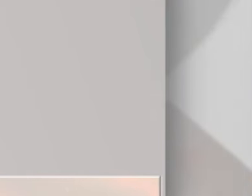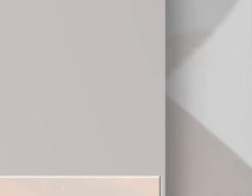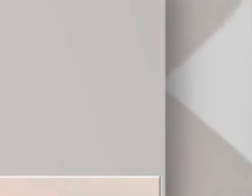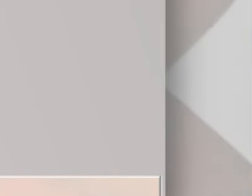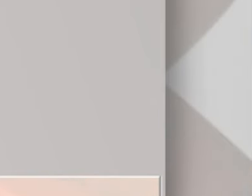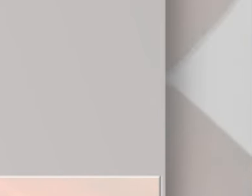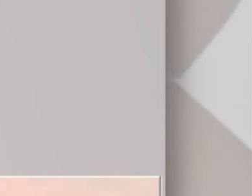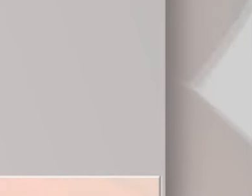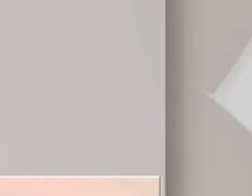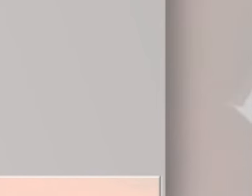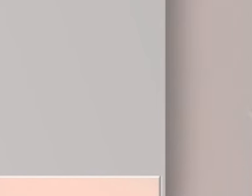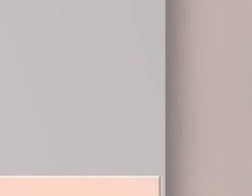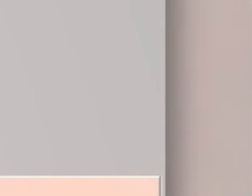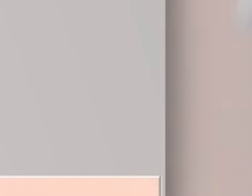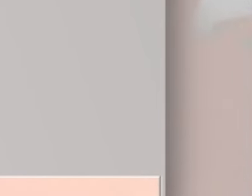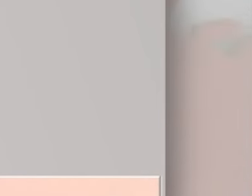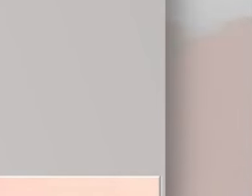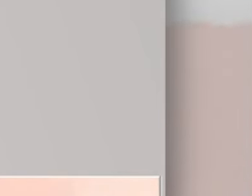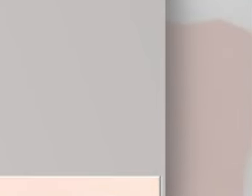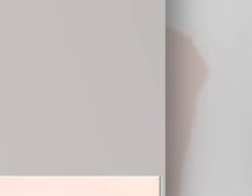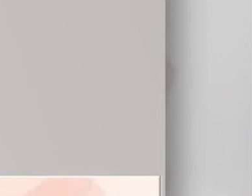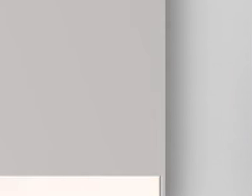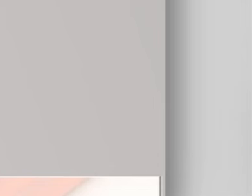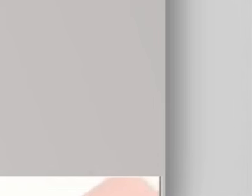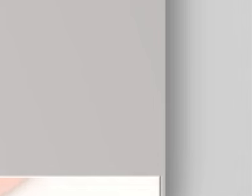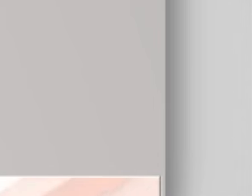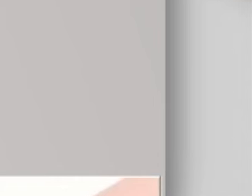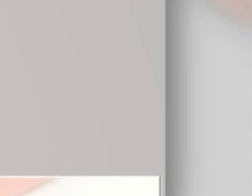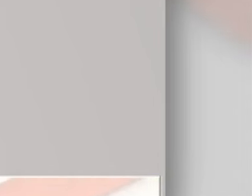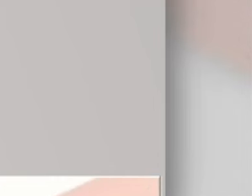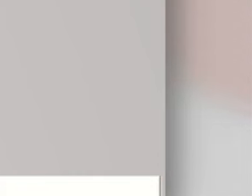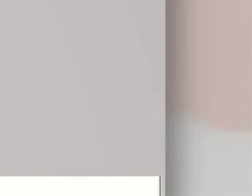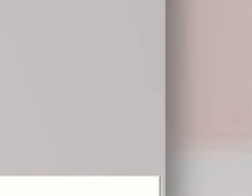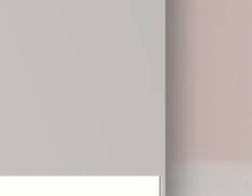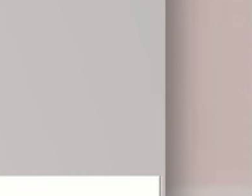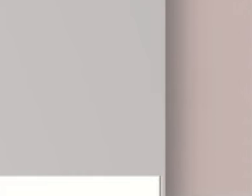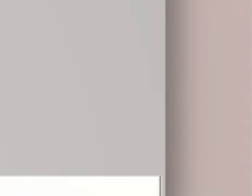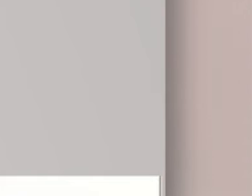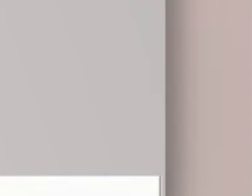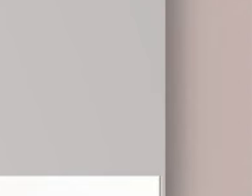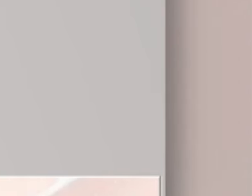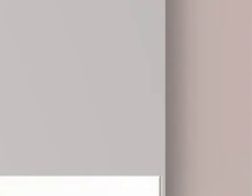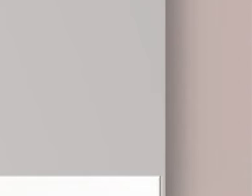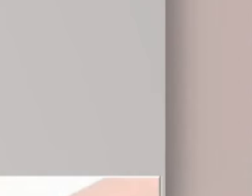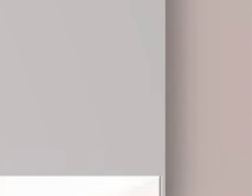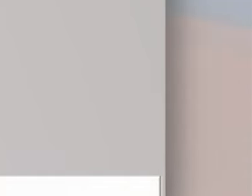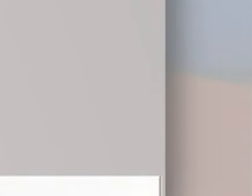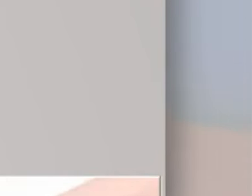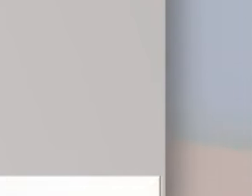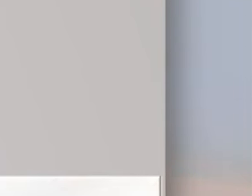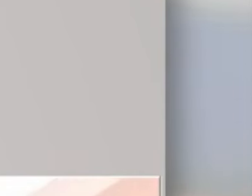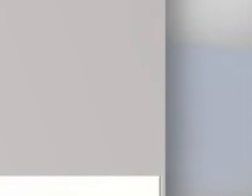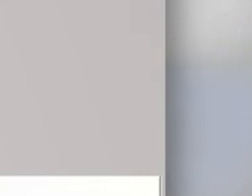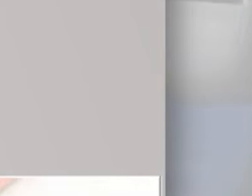na kuandikwa kazi kwa madaktari, walimu na Wakenya kwa ujumla, kutupiliwa mbali kwa tozo ya nyumba ya